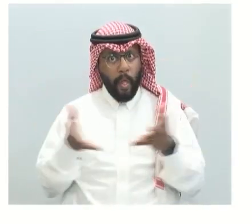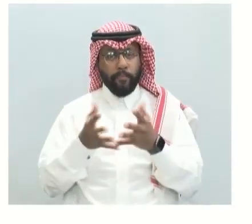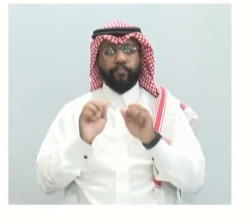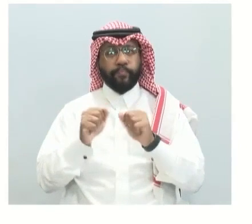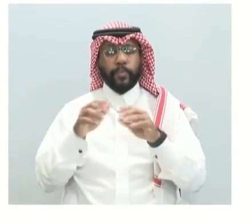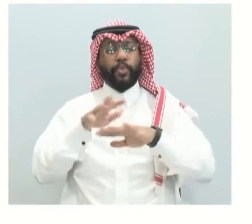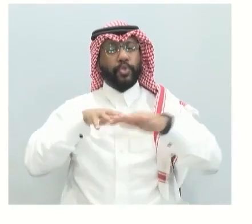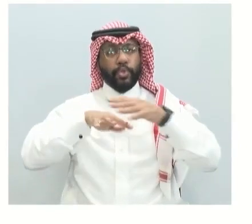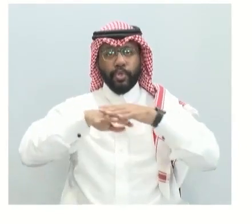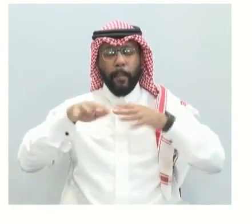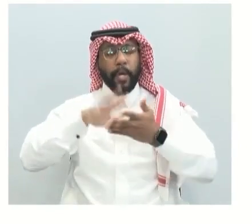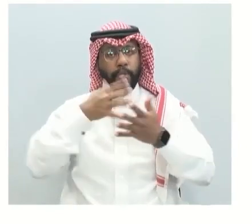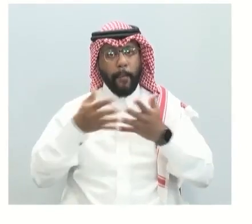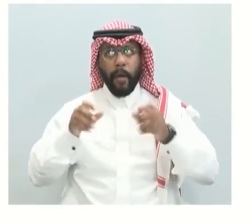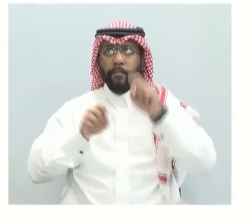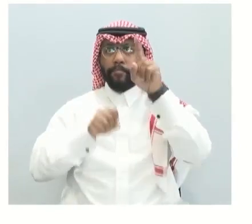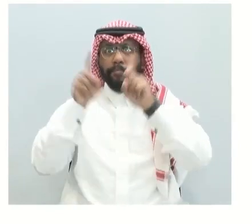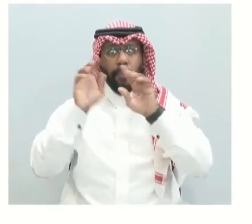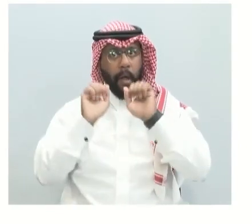المنطقه المحليه